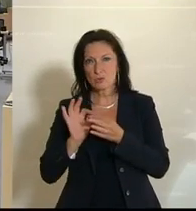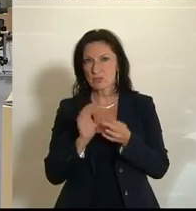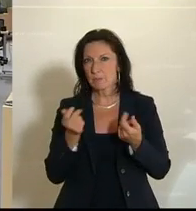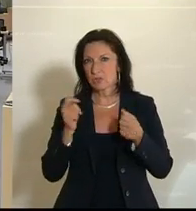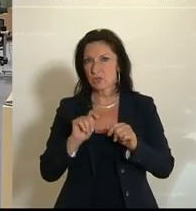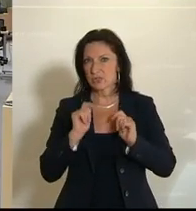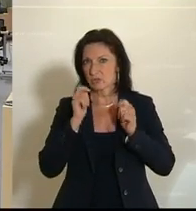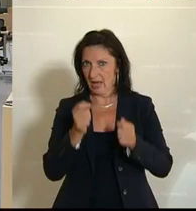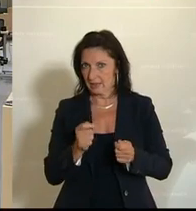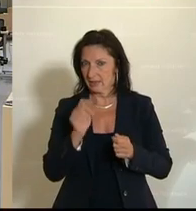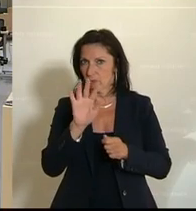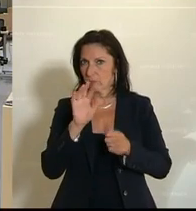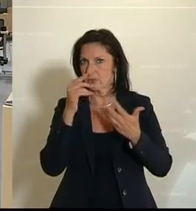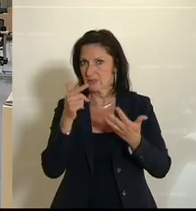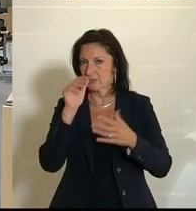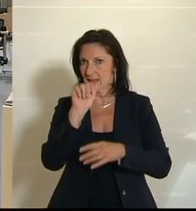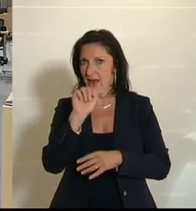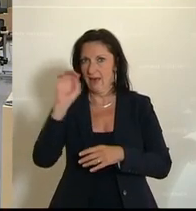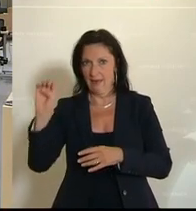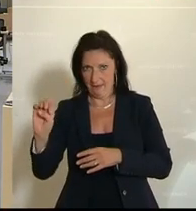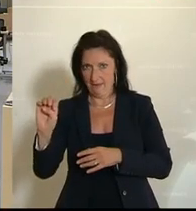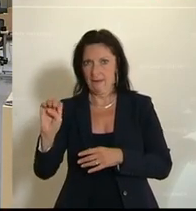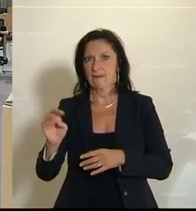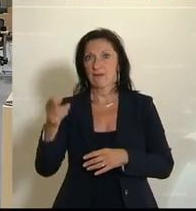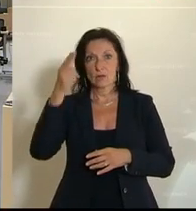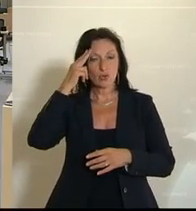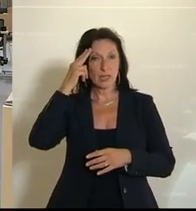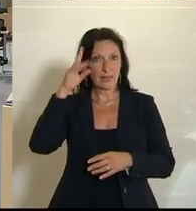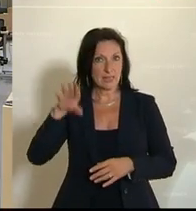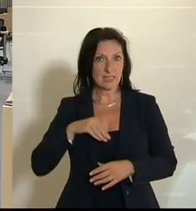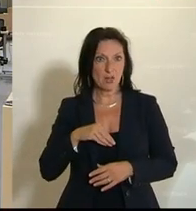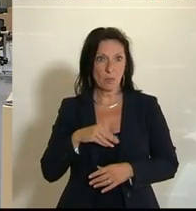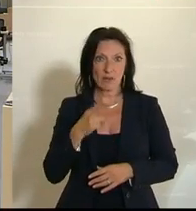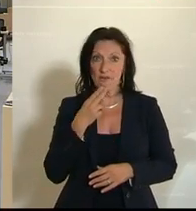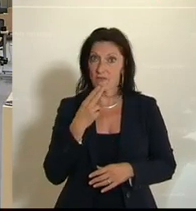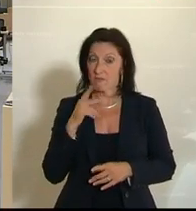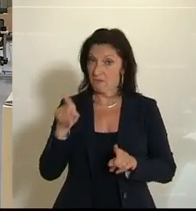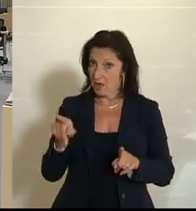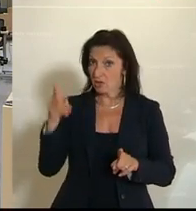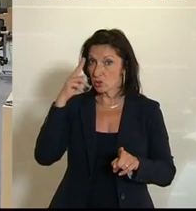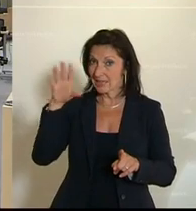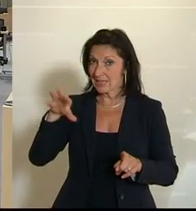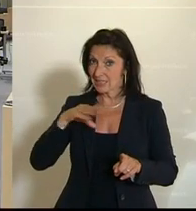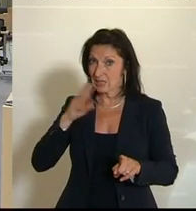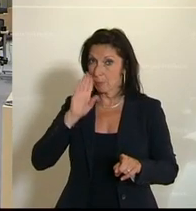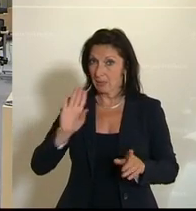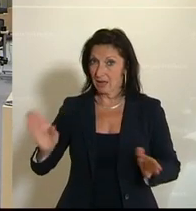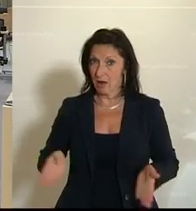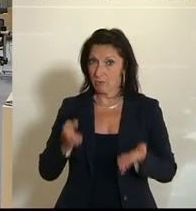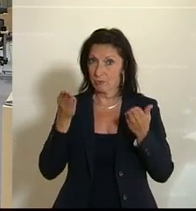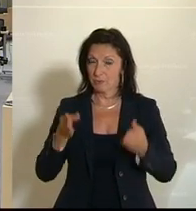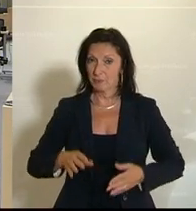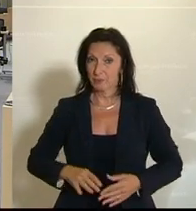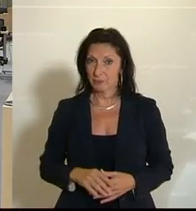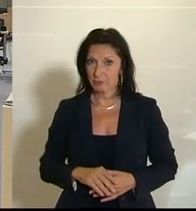Entschließungsantrags 75 AE zur Kenntnis zu nehmen. Wer ist für diese Kenntnisnahme? Den bitte ich um ein Zeichen